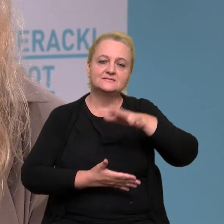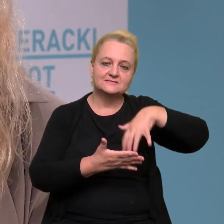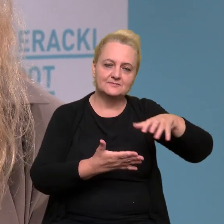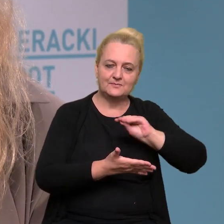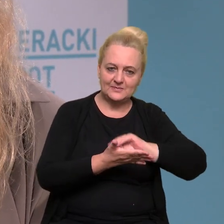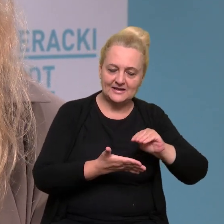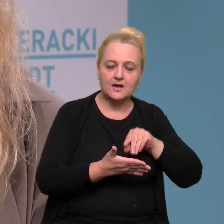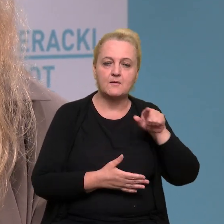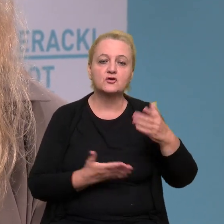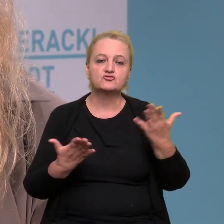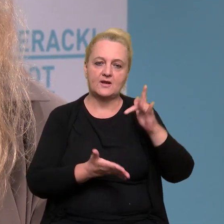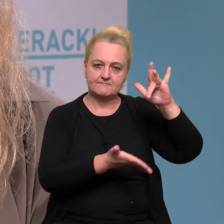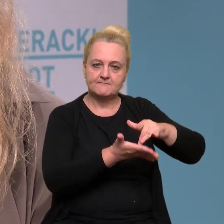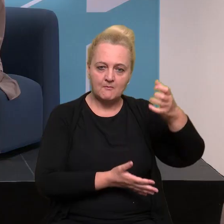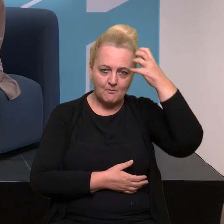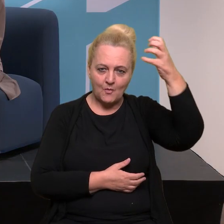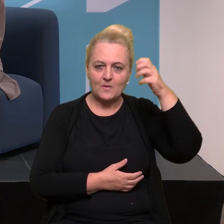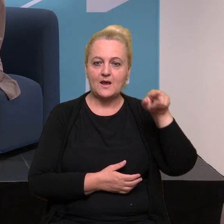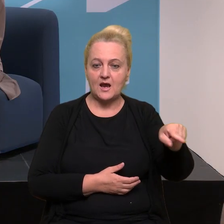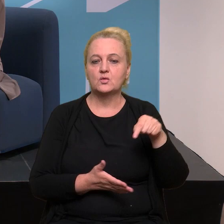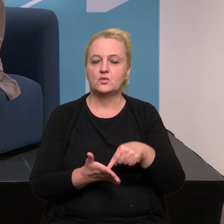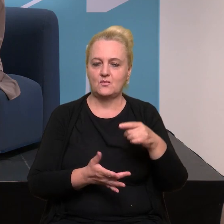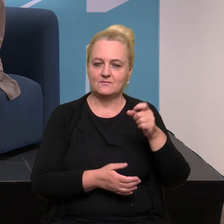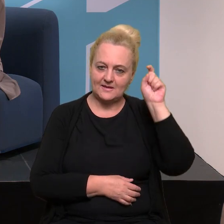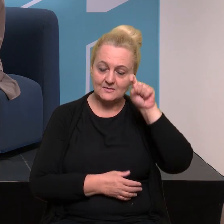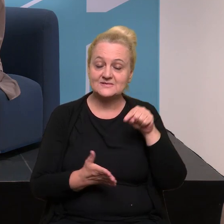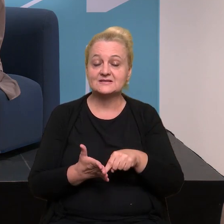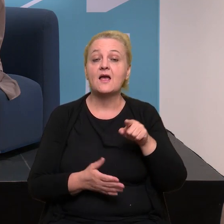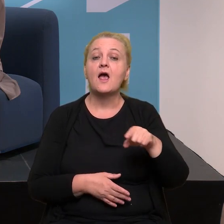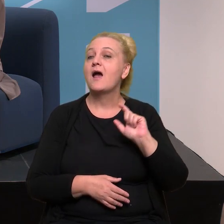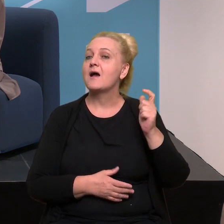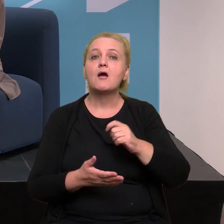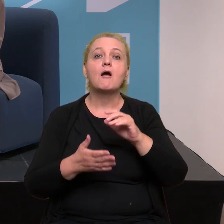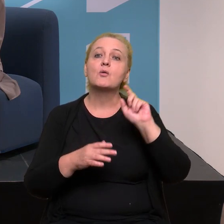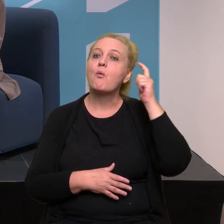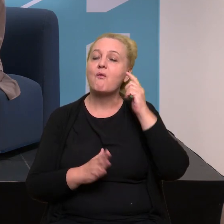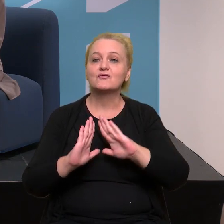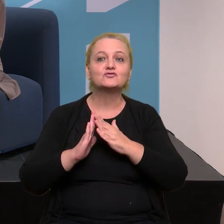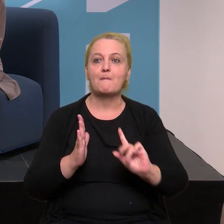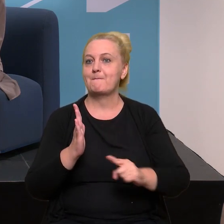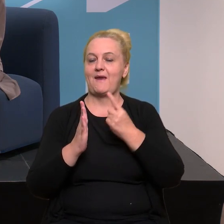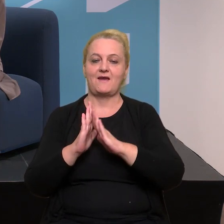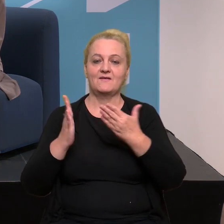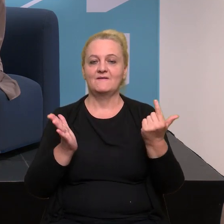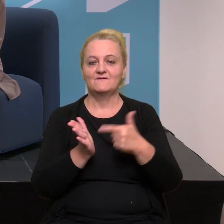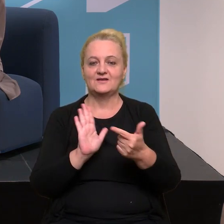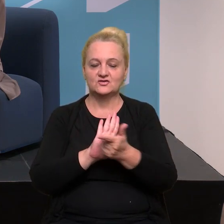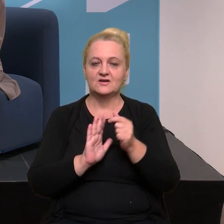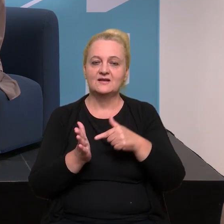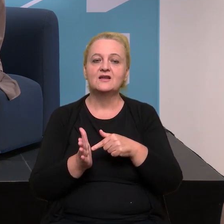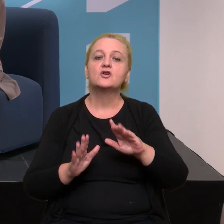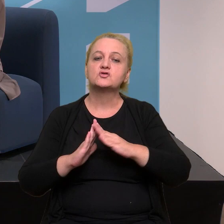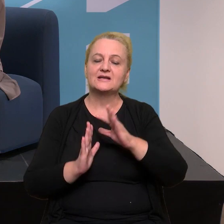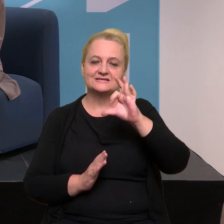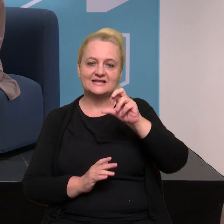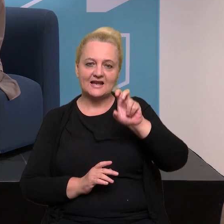w Monachium. A jej debiut książkowy przypadł na rok 2017 książką Stillhalten, ale to